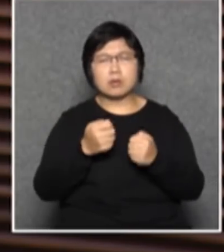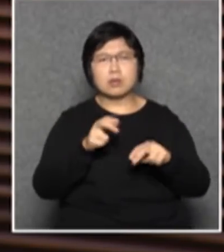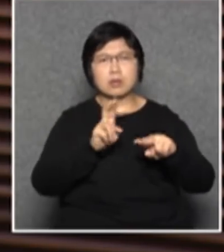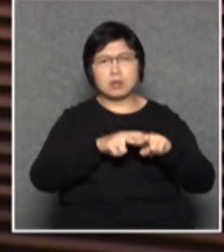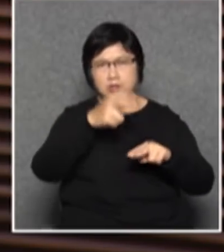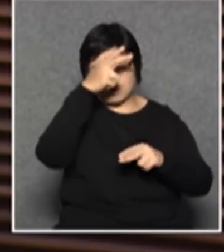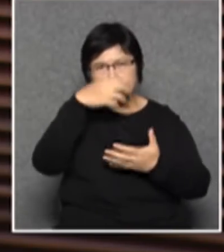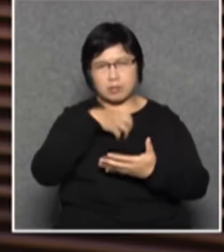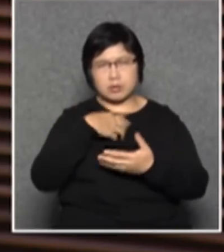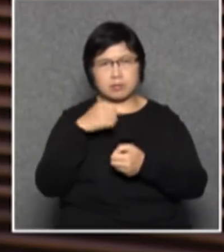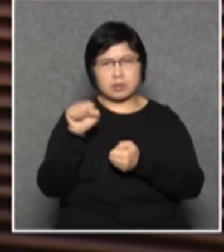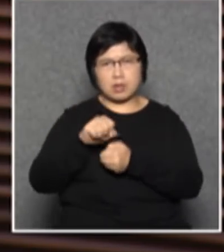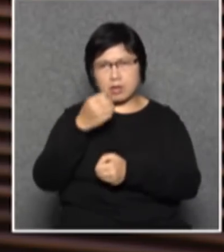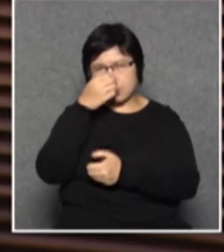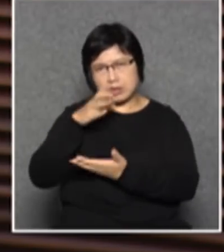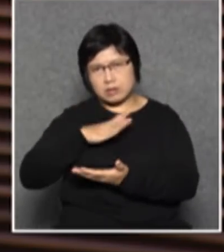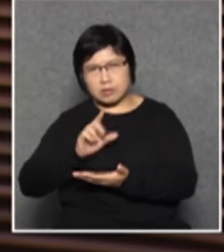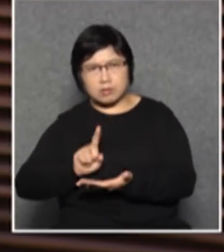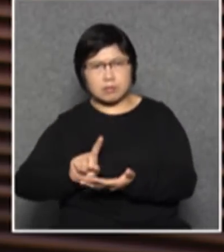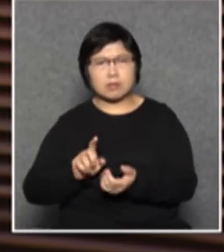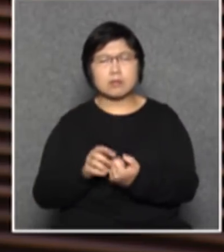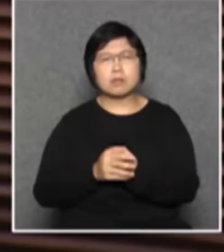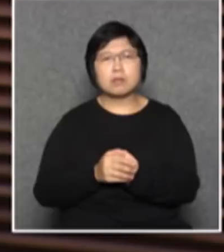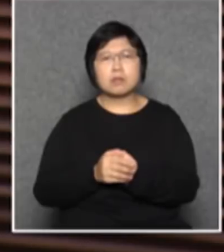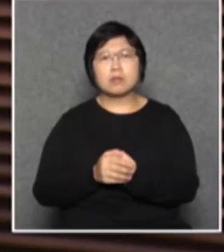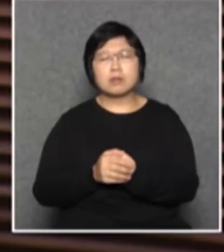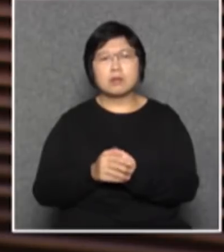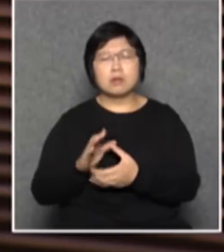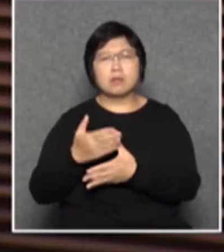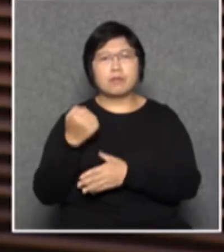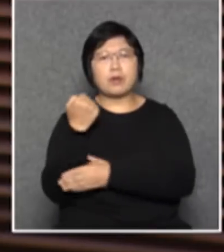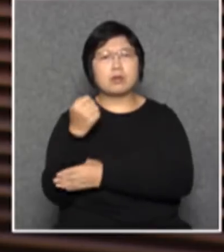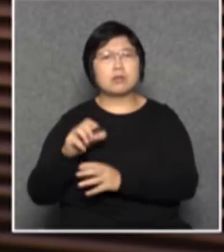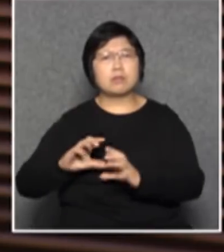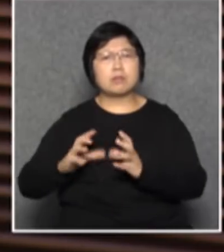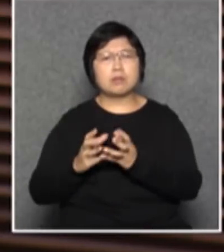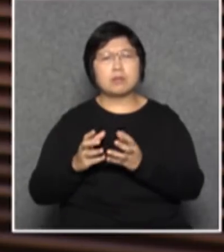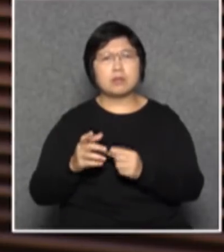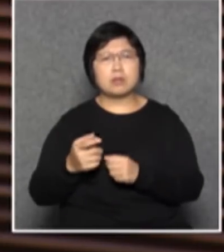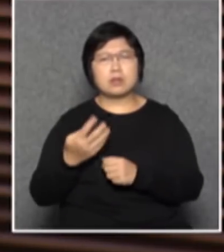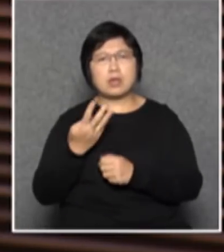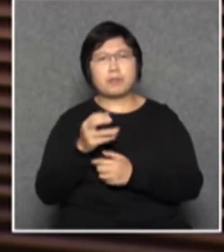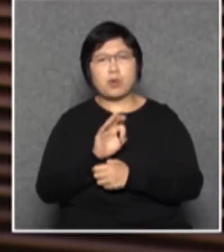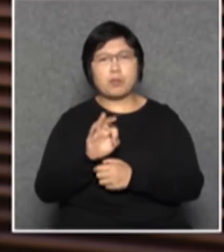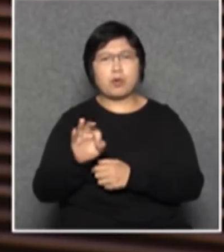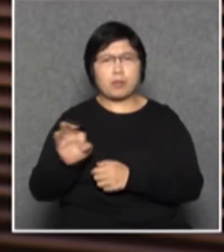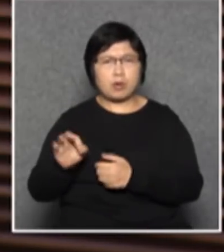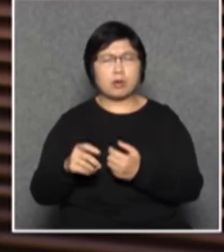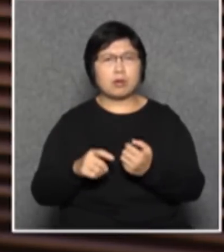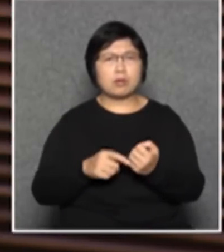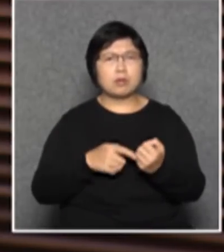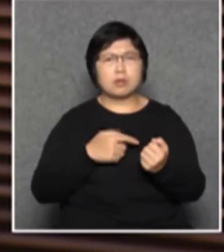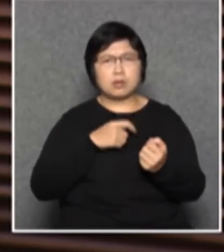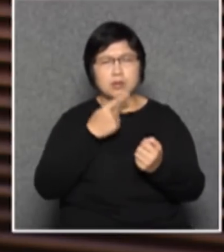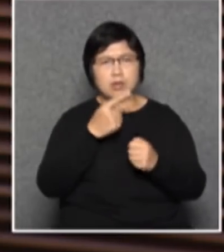加擔心香港的情況。就是因為反對派的4個沒有，即是沒有從一